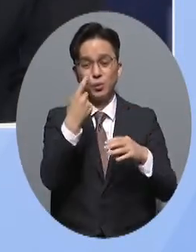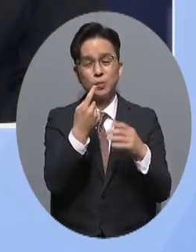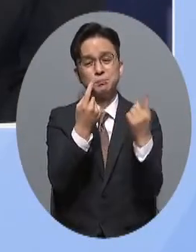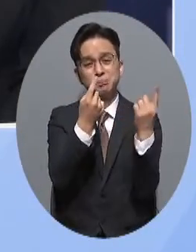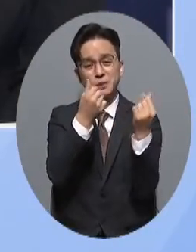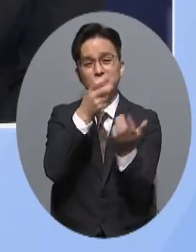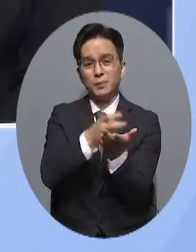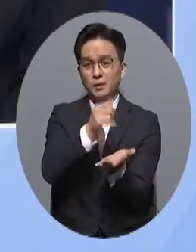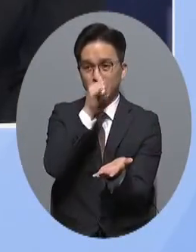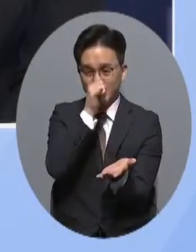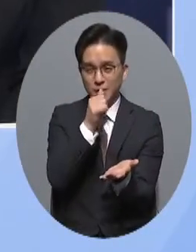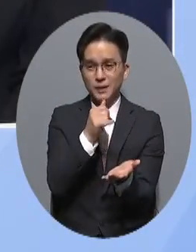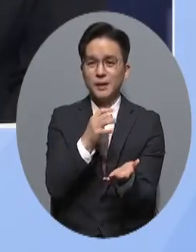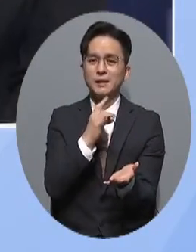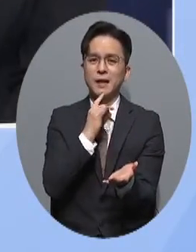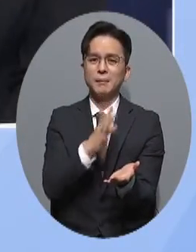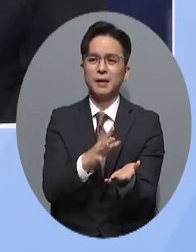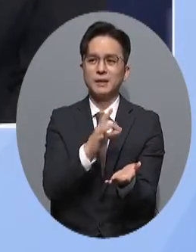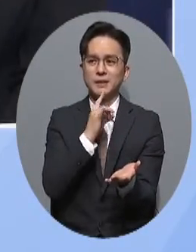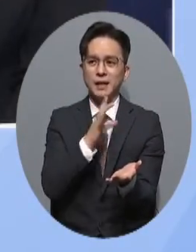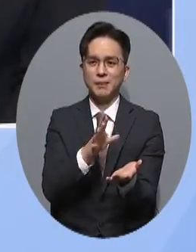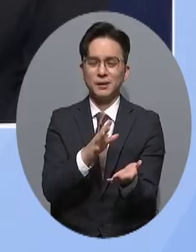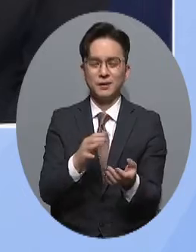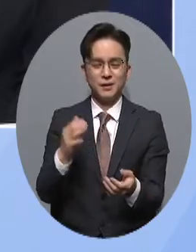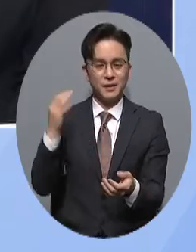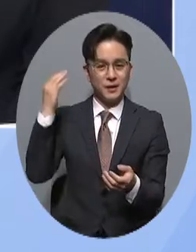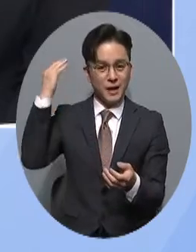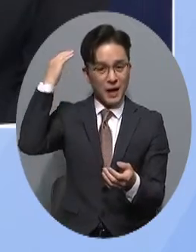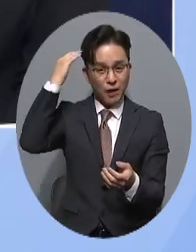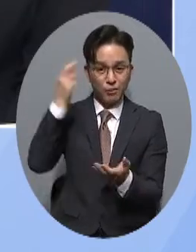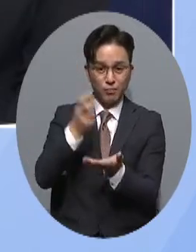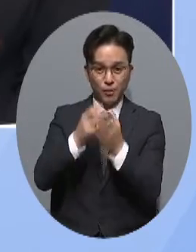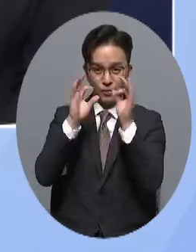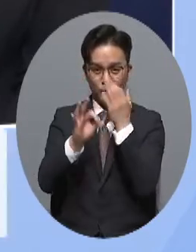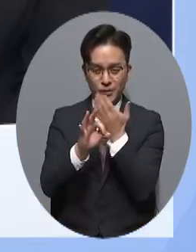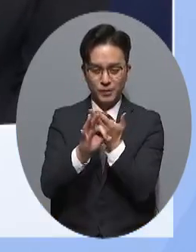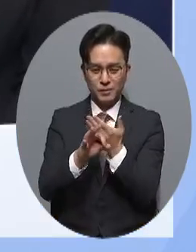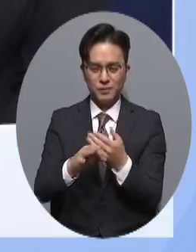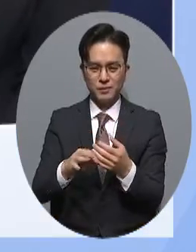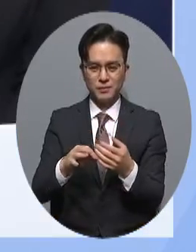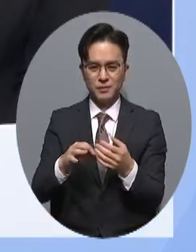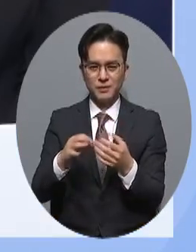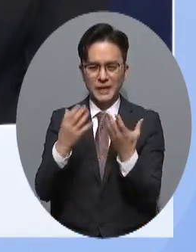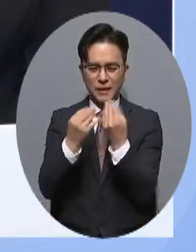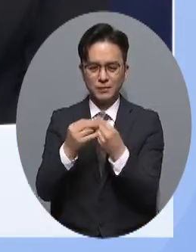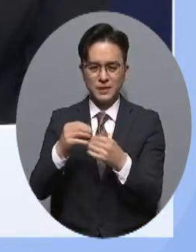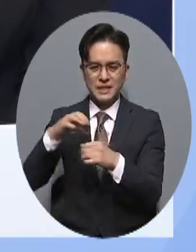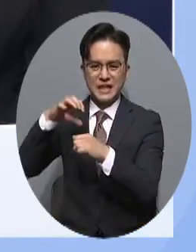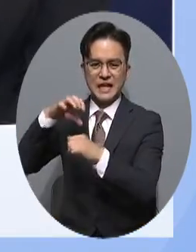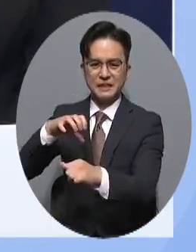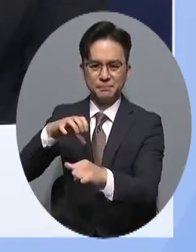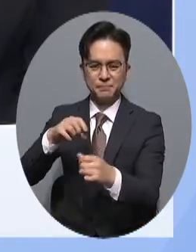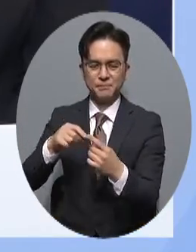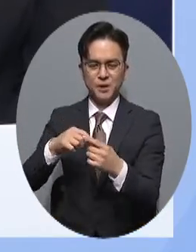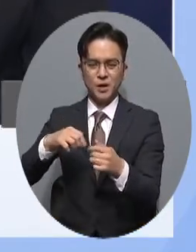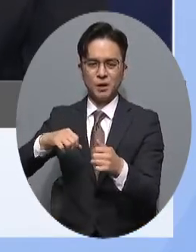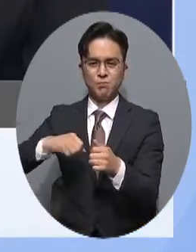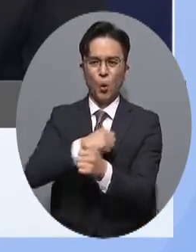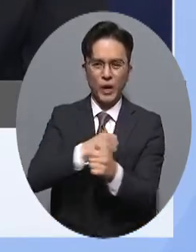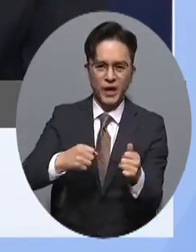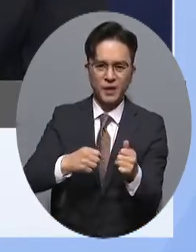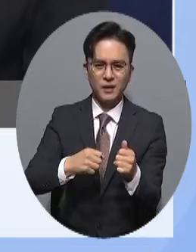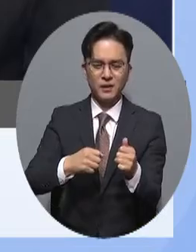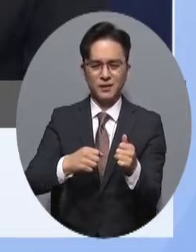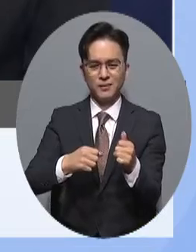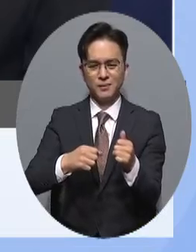범위가 제약되어 있는 것 사실입니다 강금 폭행을 제외한 나머지에 대해서는 아예 손배 청구를 하지 않도록 프랑스가 입법예를 가지고